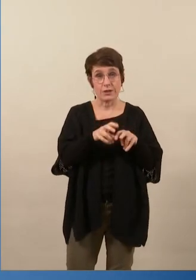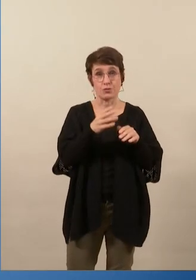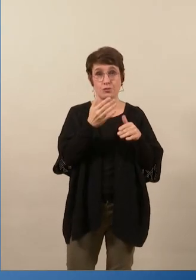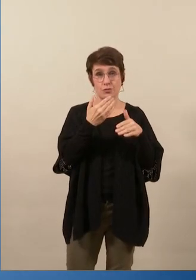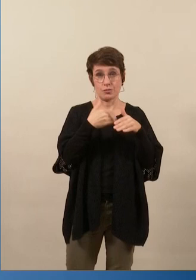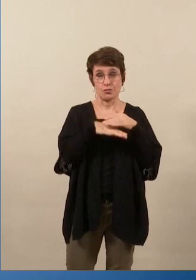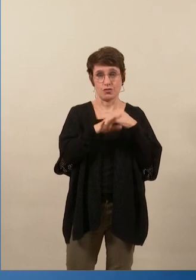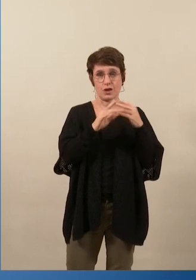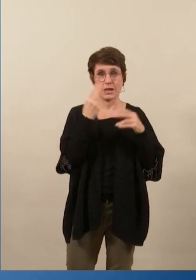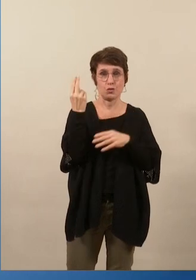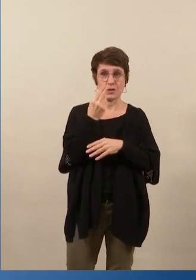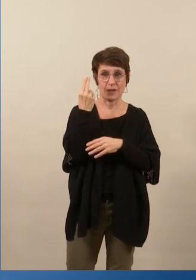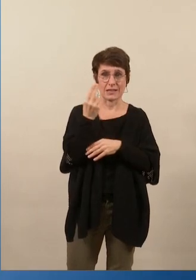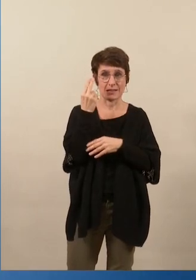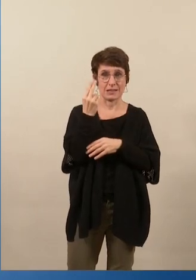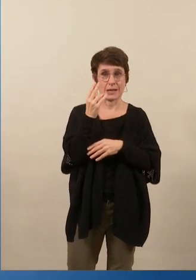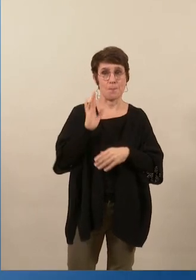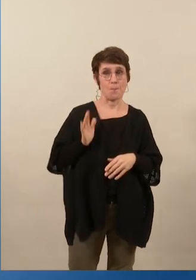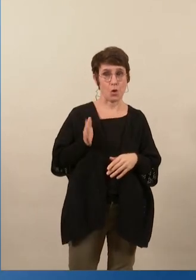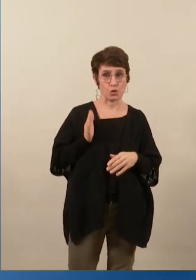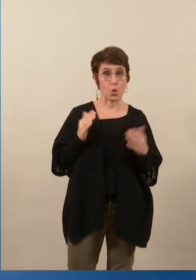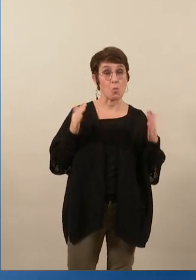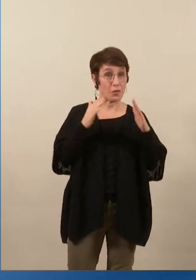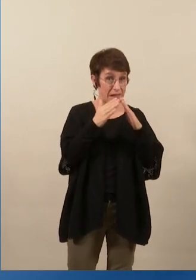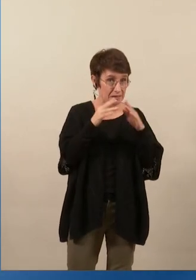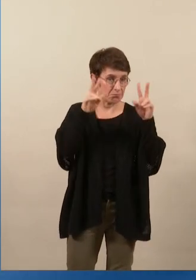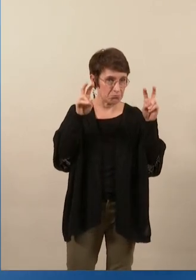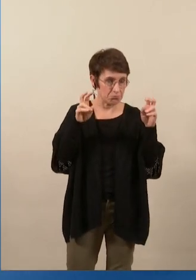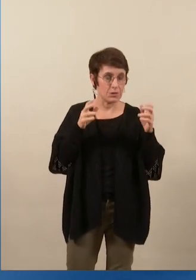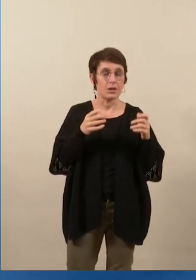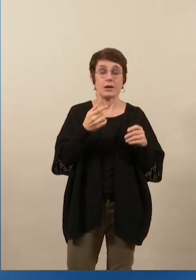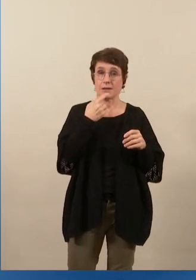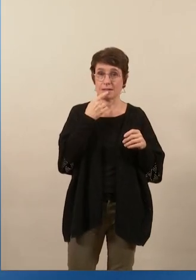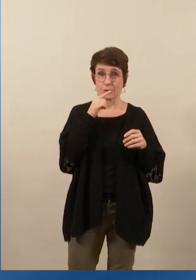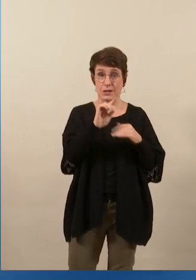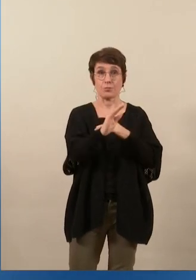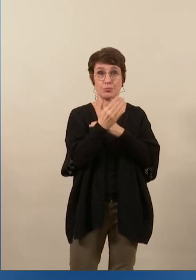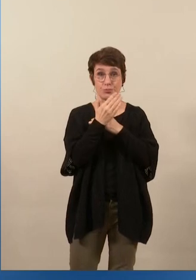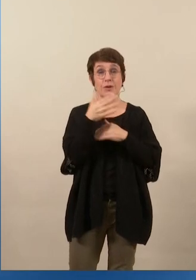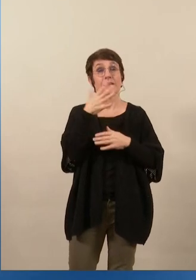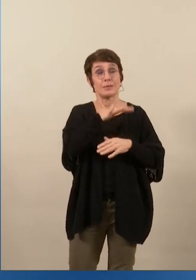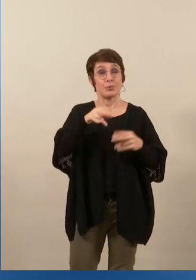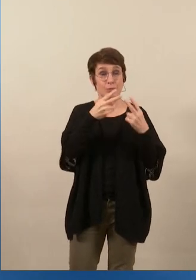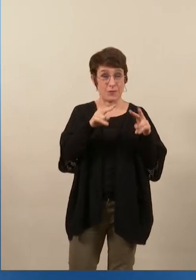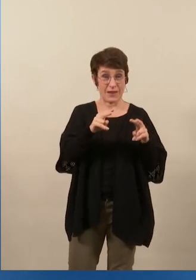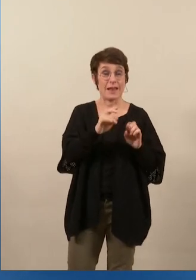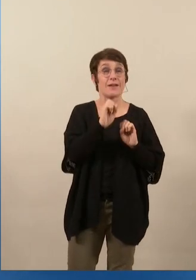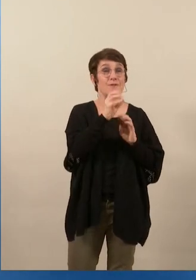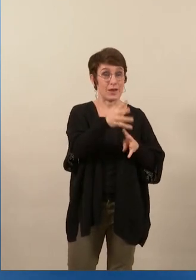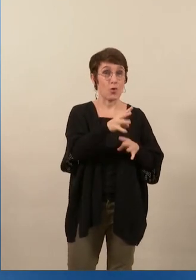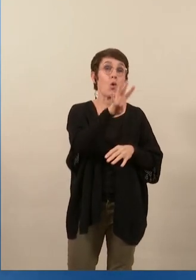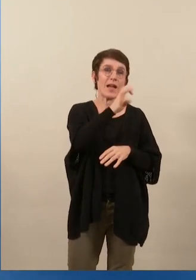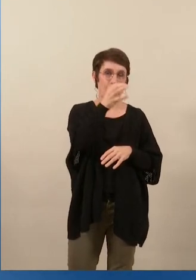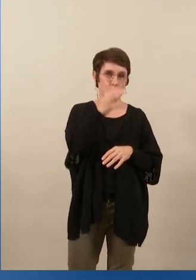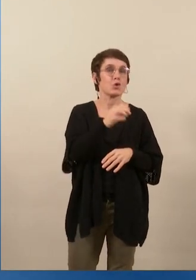monage montrant notamment que les femmes représentent environ 40 % des cyclistes de la de la ville mais que la nuit ù